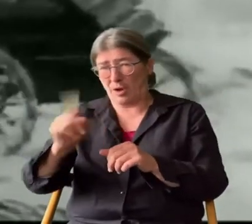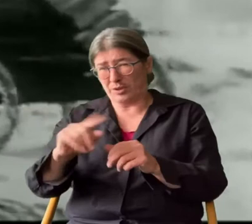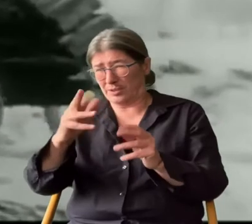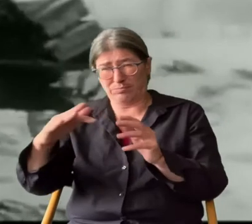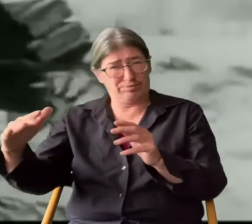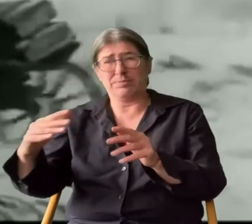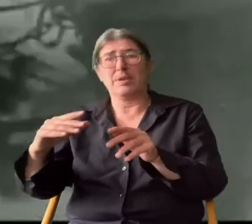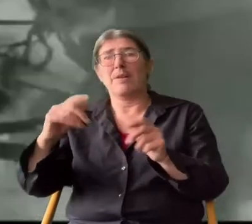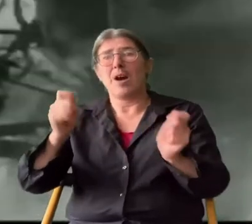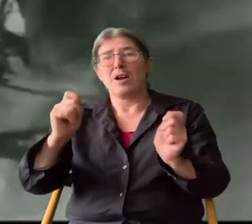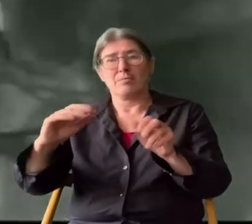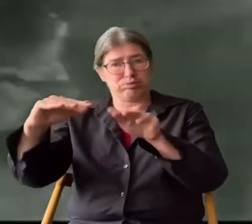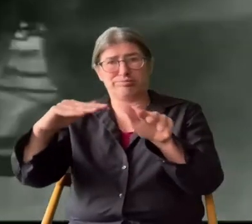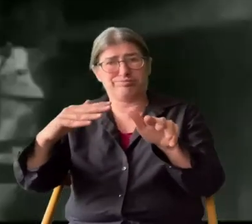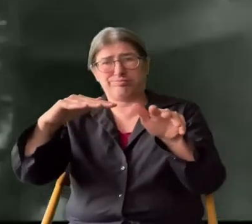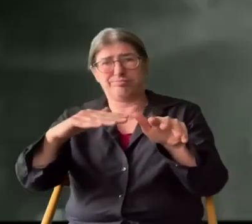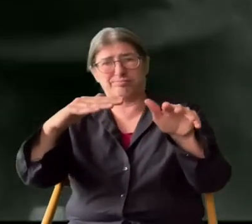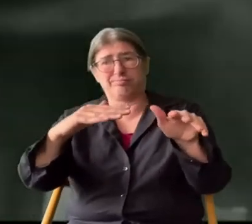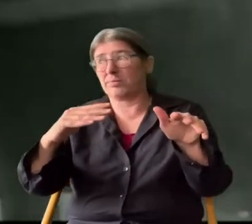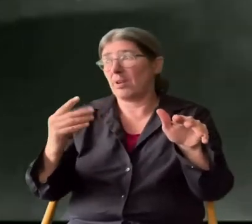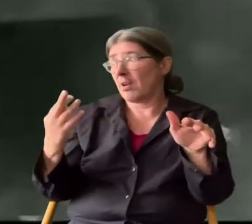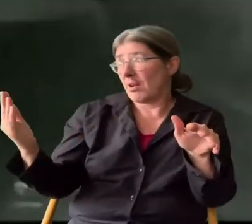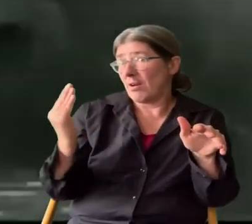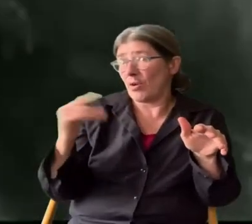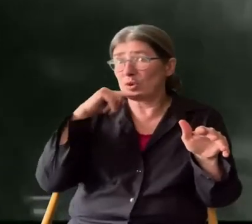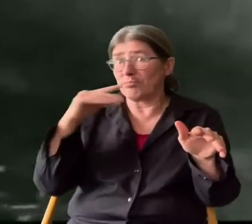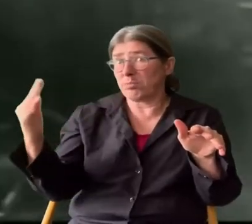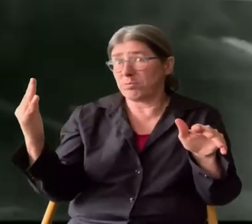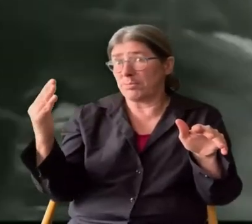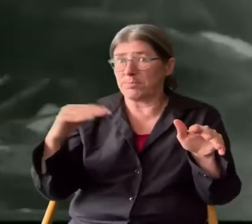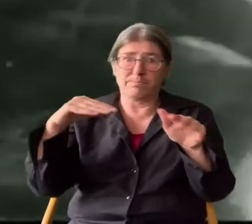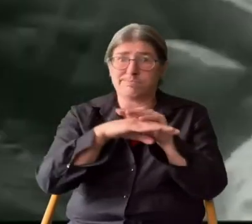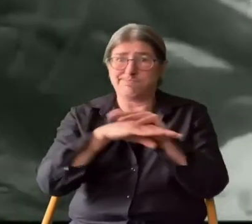Hunderttausende irren mit ihren Wagen durch das Land, weichen der nahenden Front.